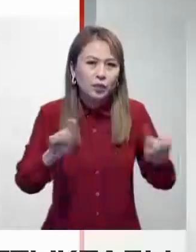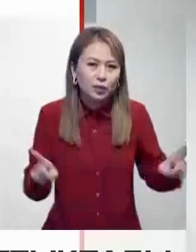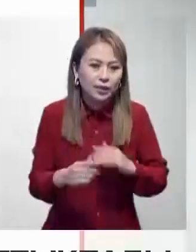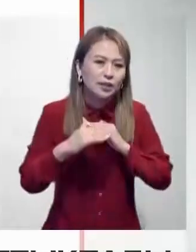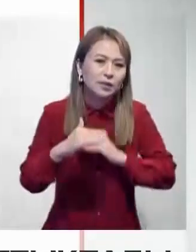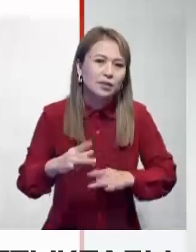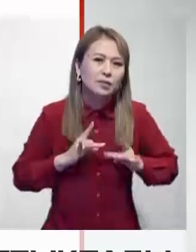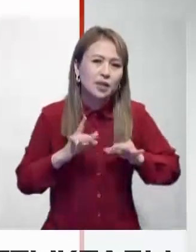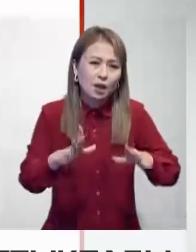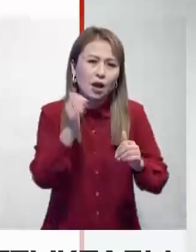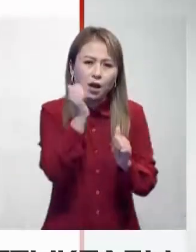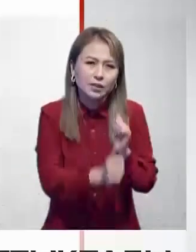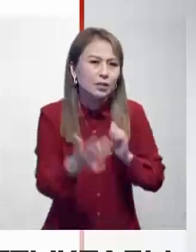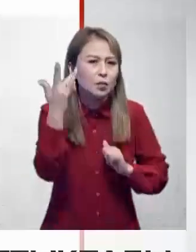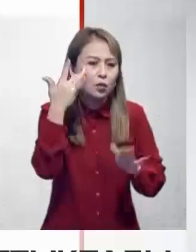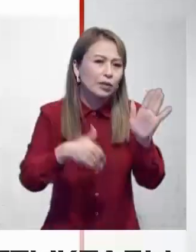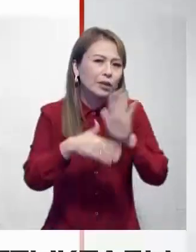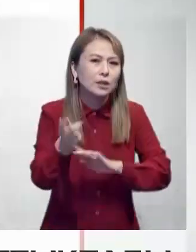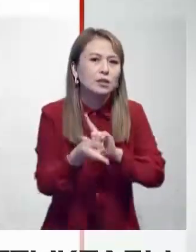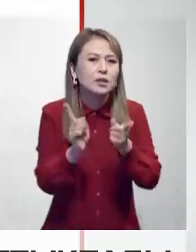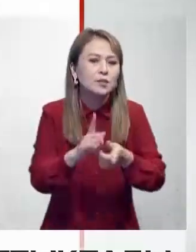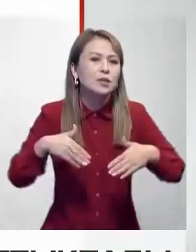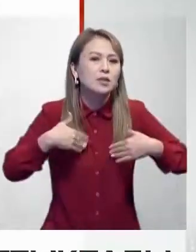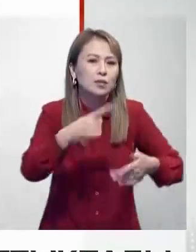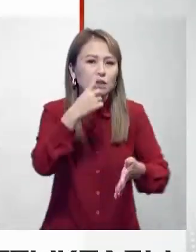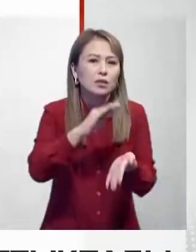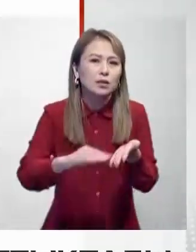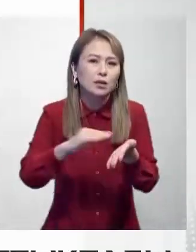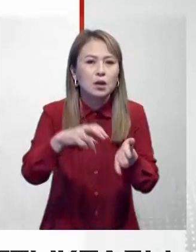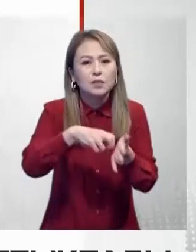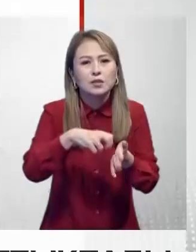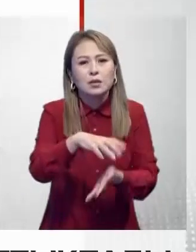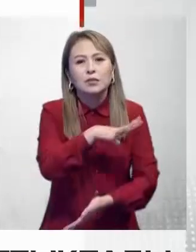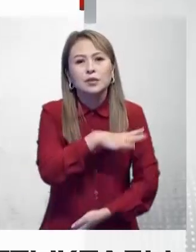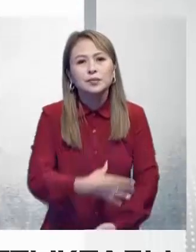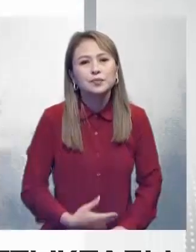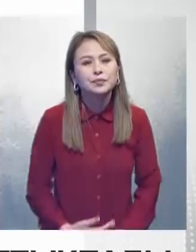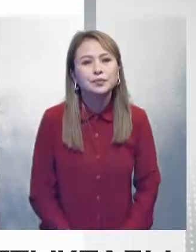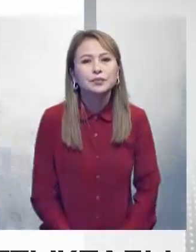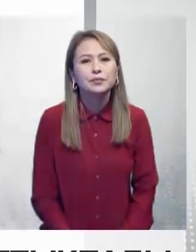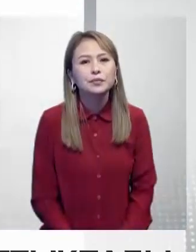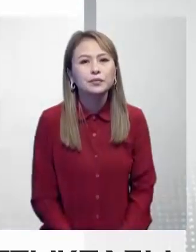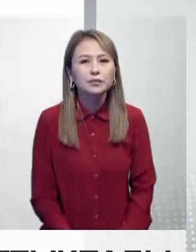қарыштап дамуына, еліңіздің мерейі әрқашан үстем болуына тілектеспін деп жазылған жеделхатта.